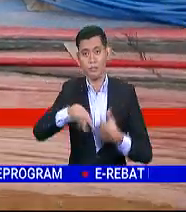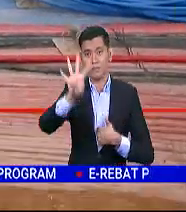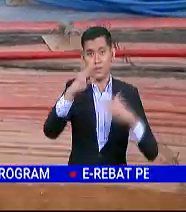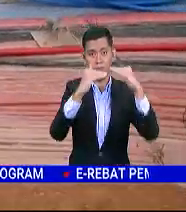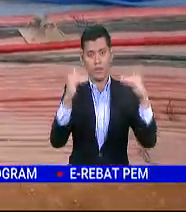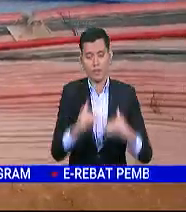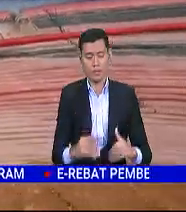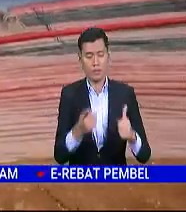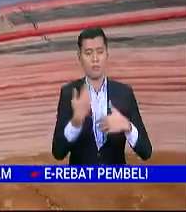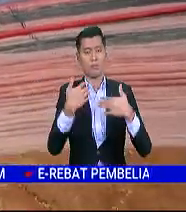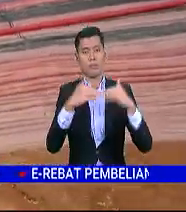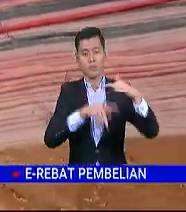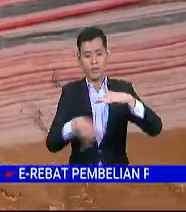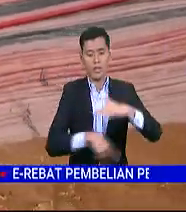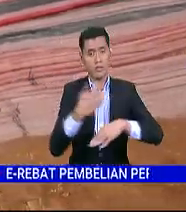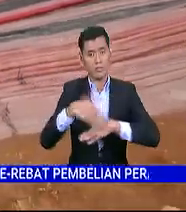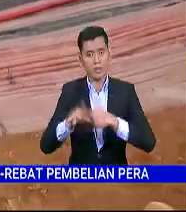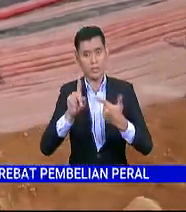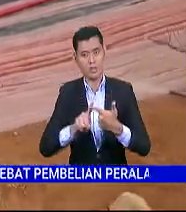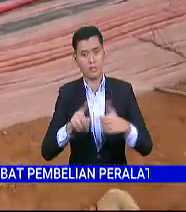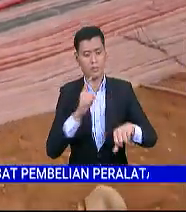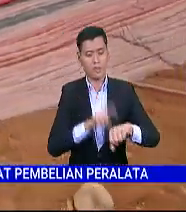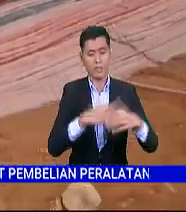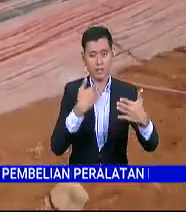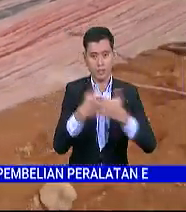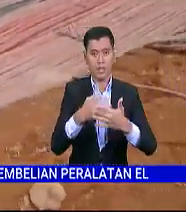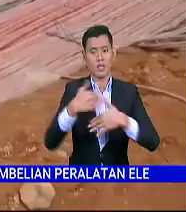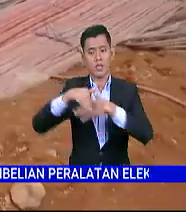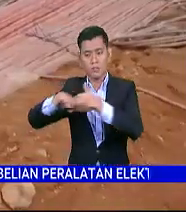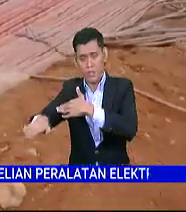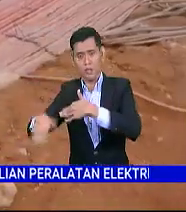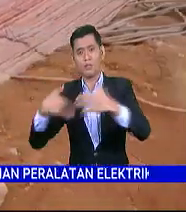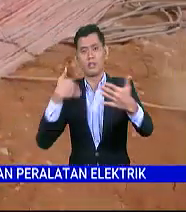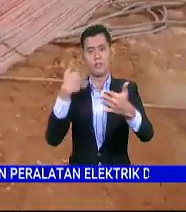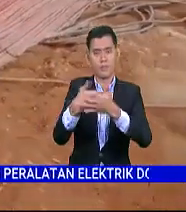iaitu pra-pelepasan, semasa ketibaan, selepas ketibaan.